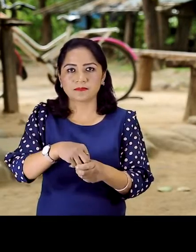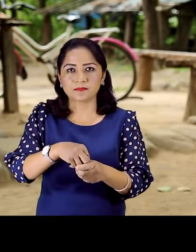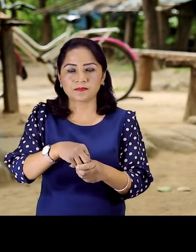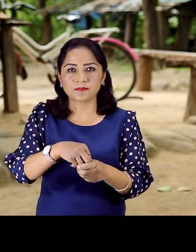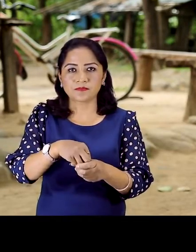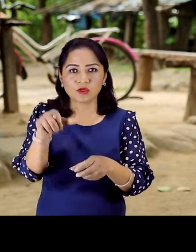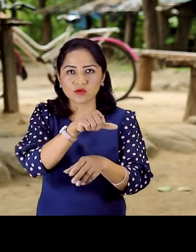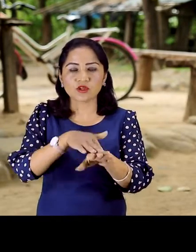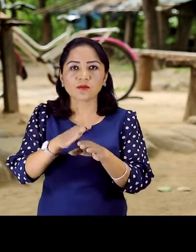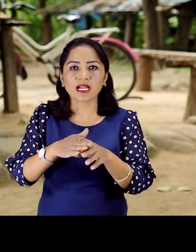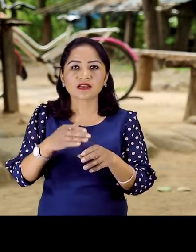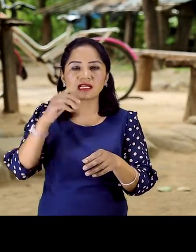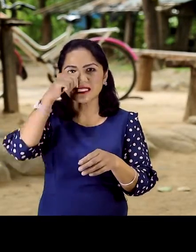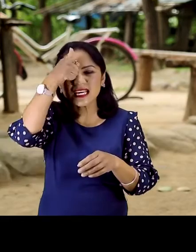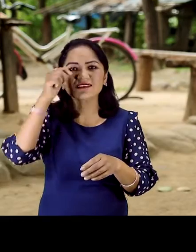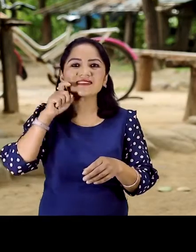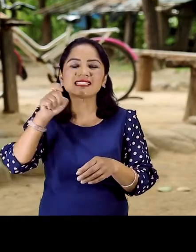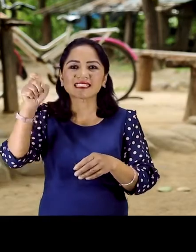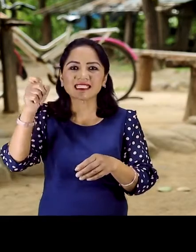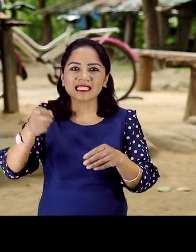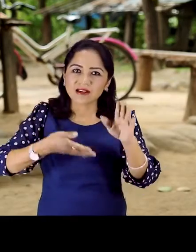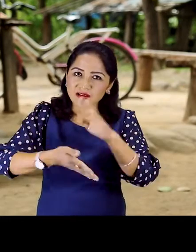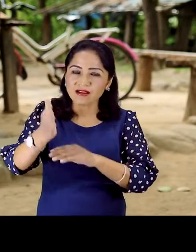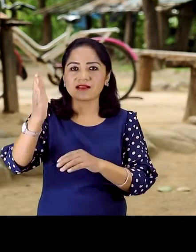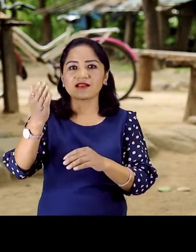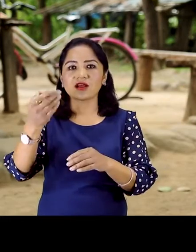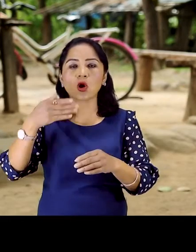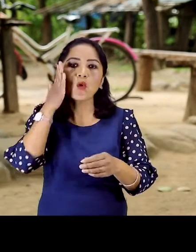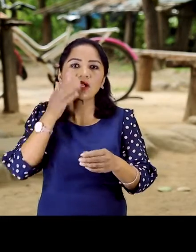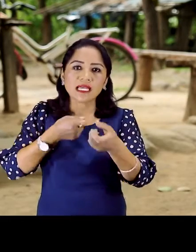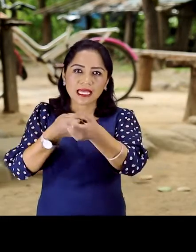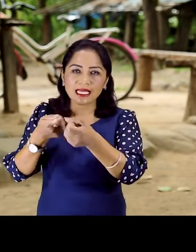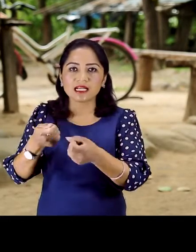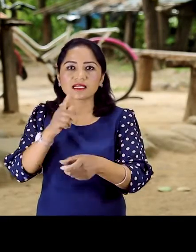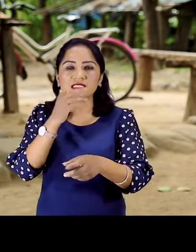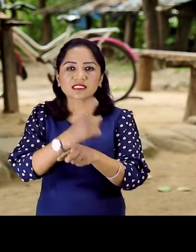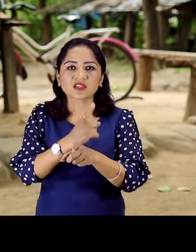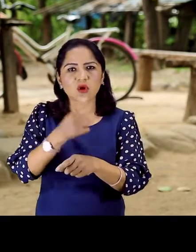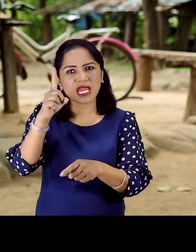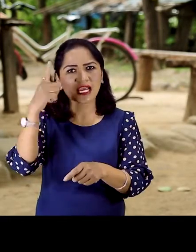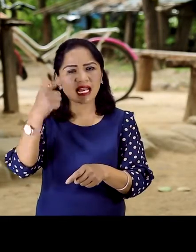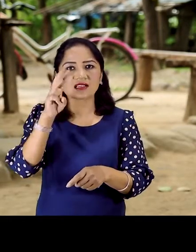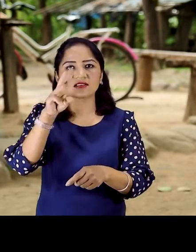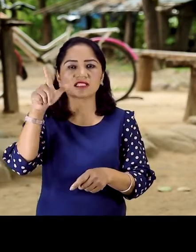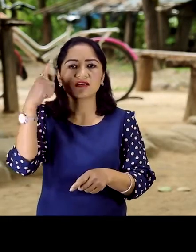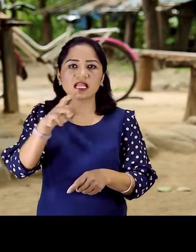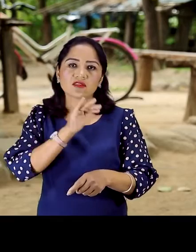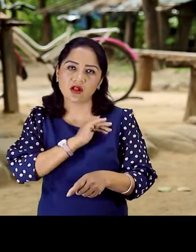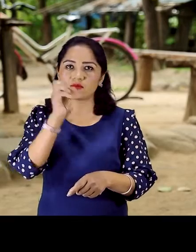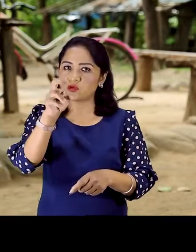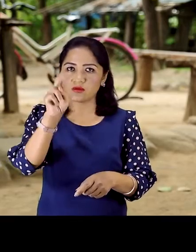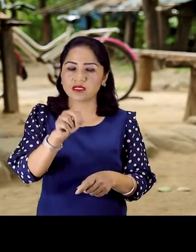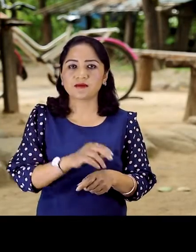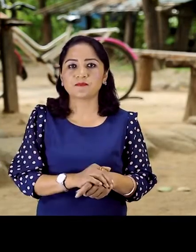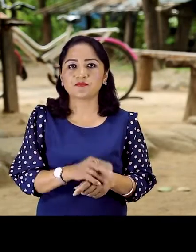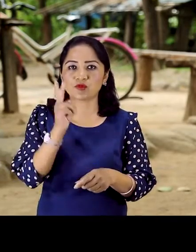उनी अरूबट देवसी अजना जाधा खेरी शुरू खेले तिया अबस्ता शिच्चे को अरूले तौलब दिनू परने